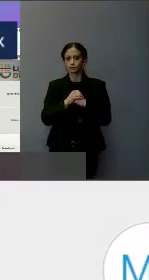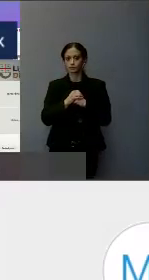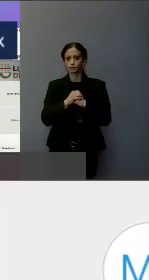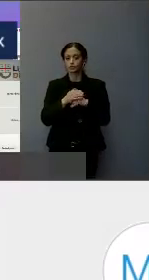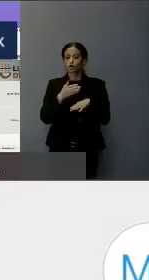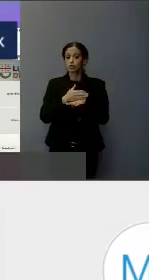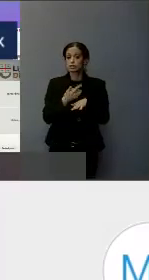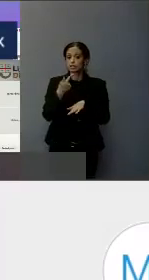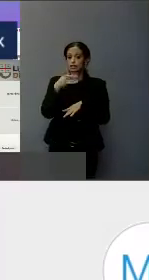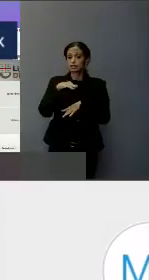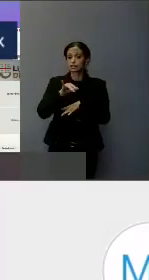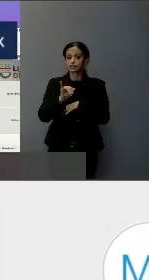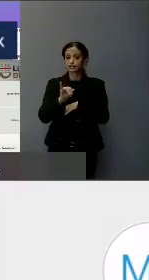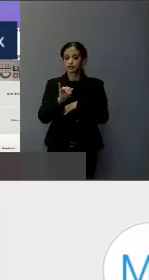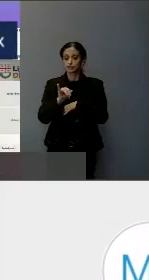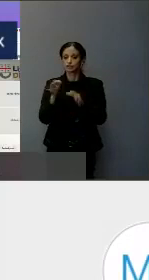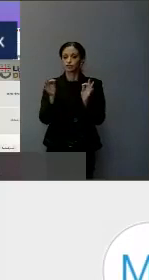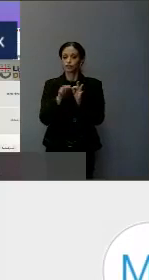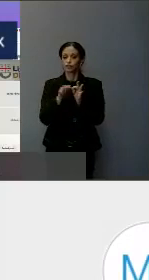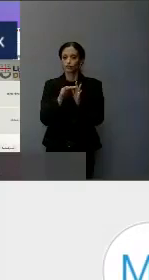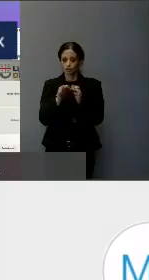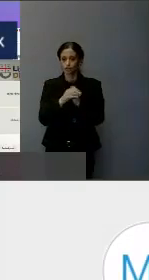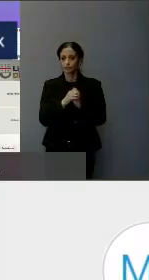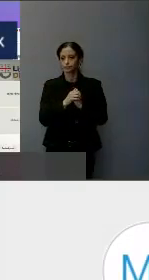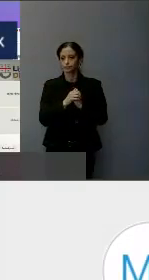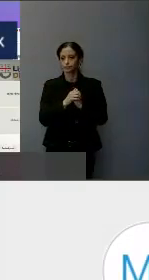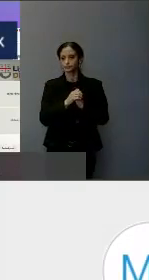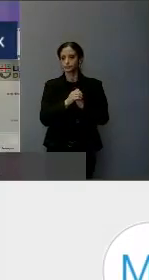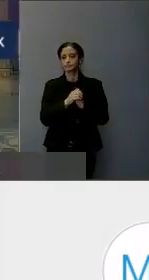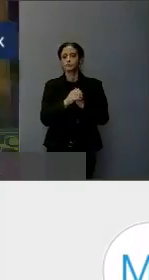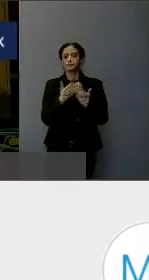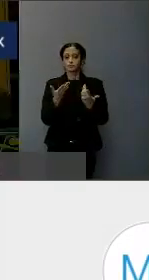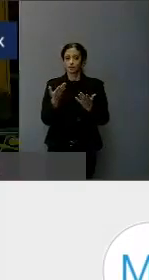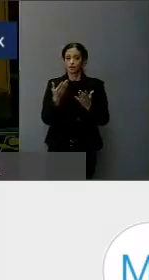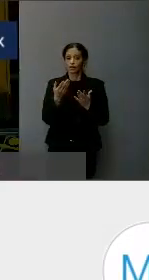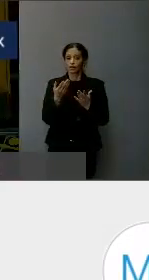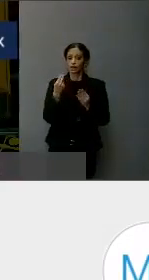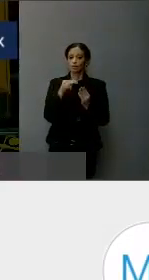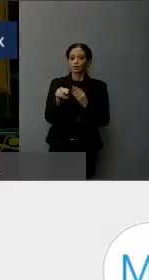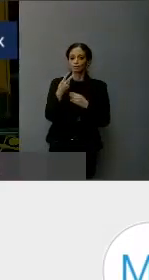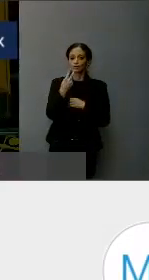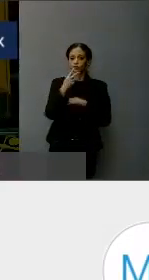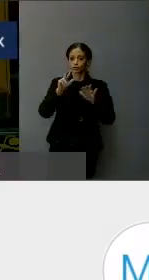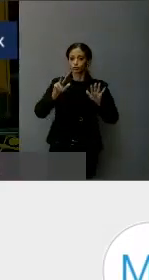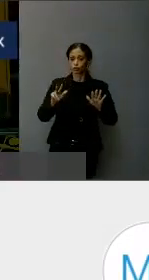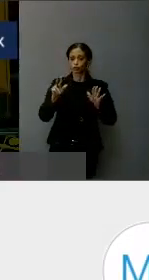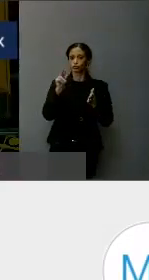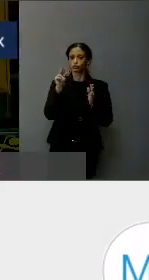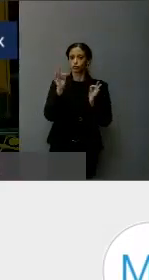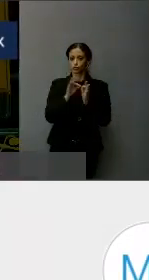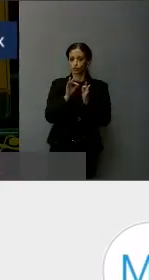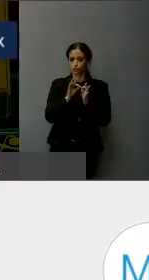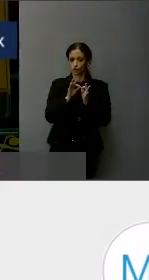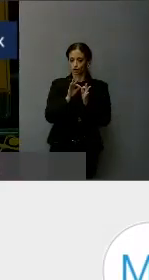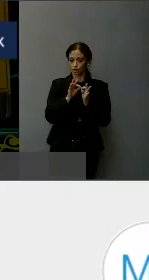considerati ni favorevole quindi sull'emendamento 28 favorevoli